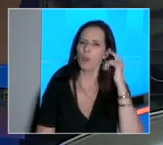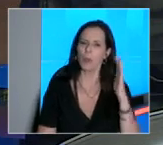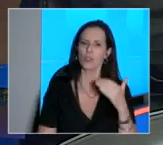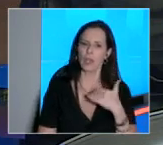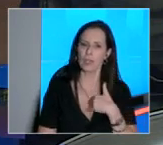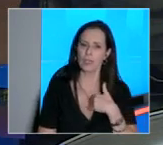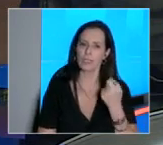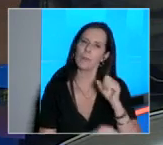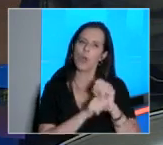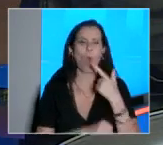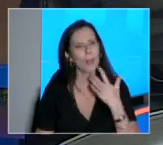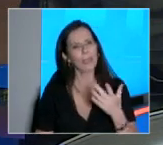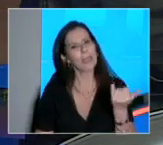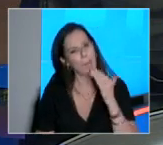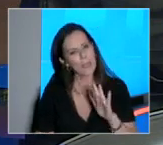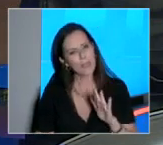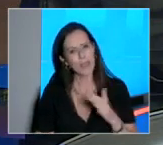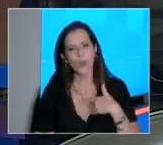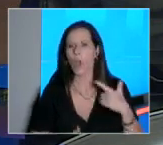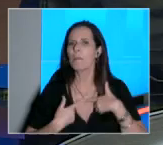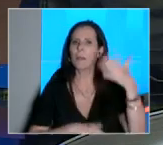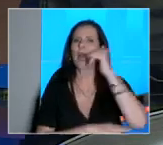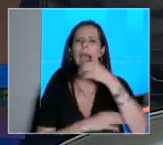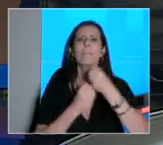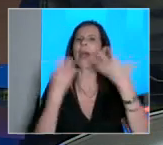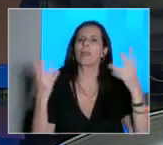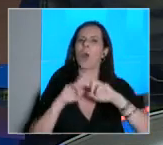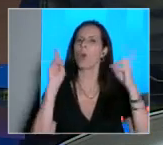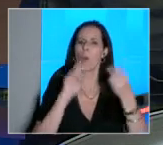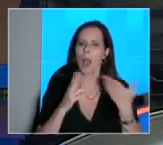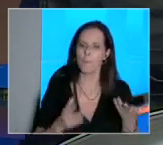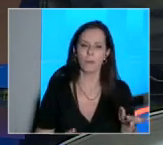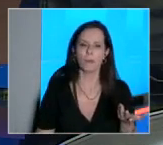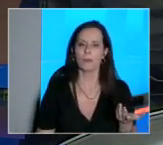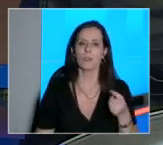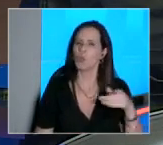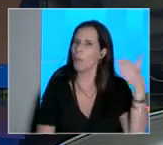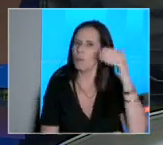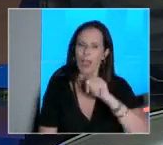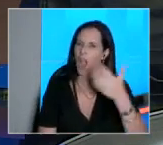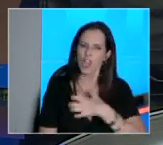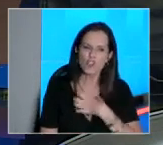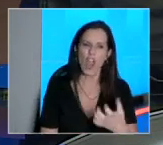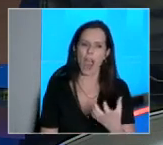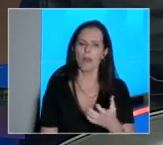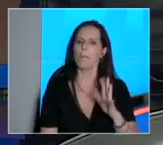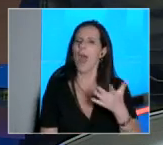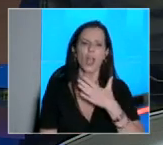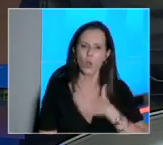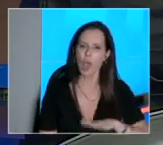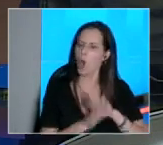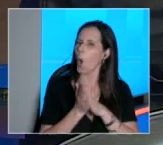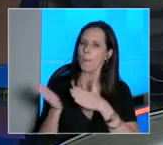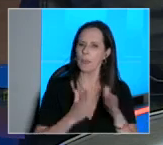כשאני קצת מתלוננת, אז אומרים לי תמיד, אנחנו חיים במדינה הכי מדהימה במערב, זו מדינה הכי עשירה, מה את רוצה,